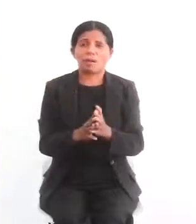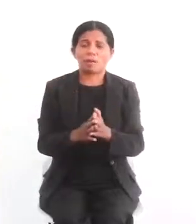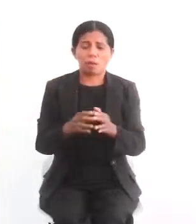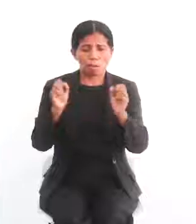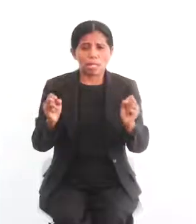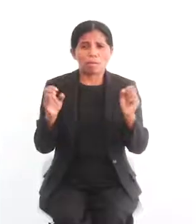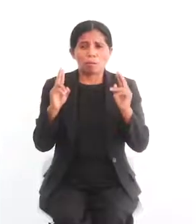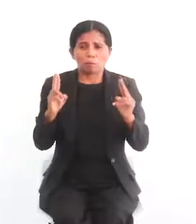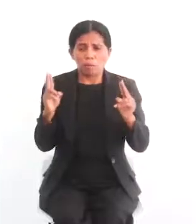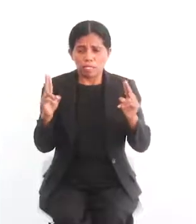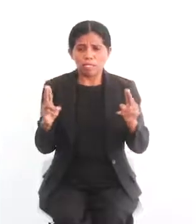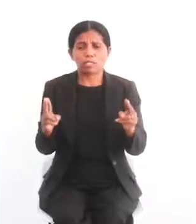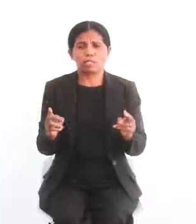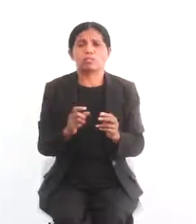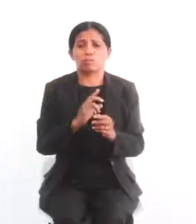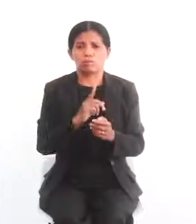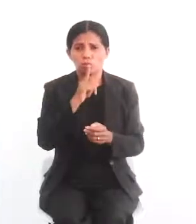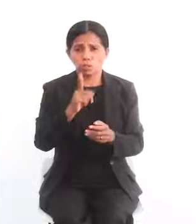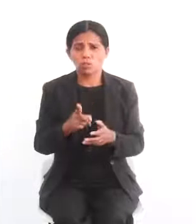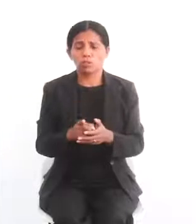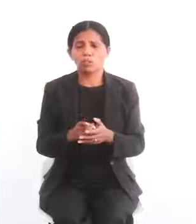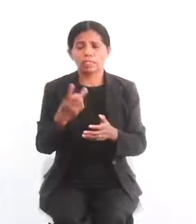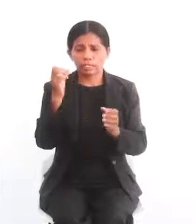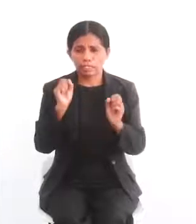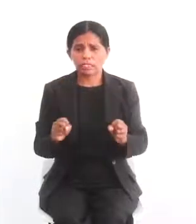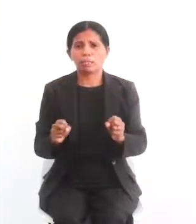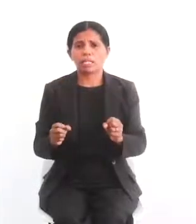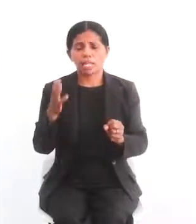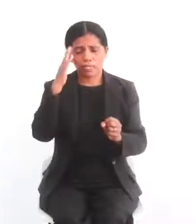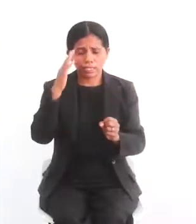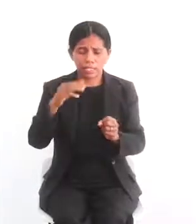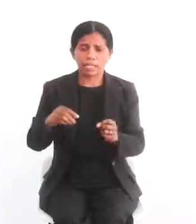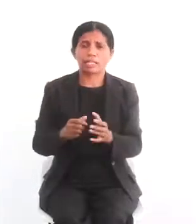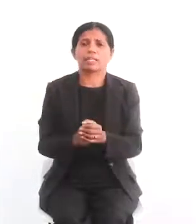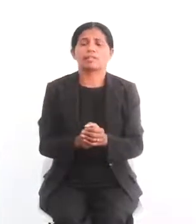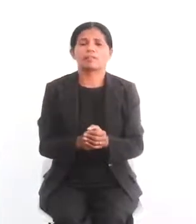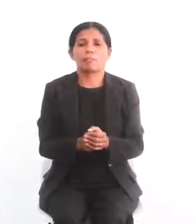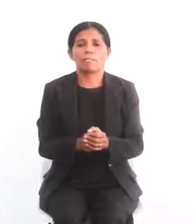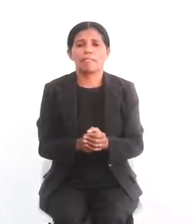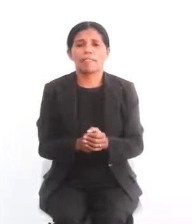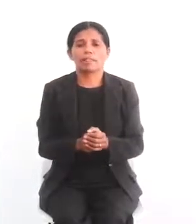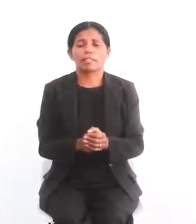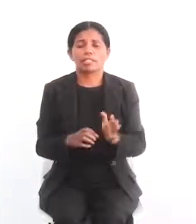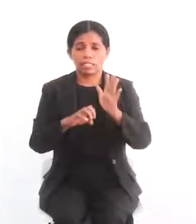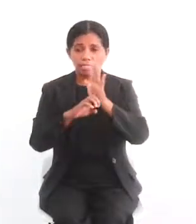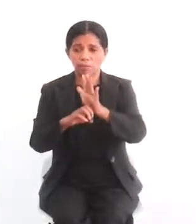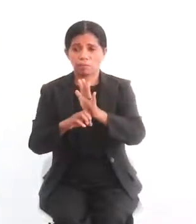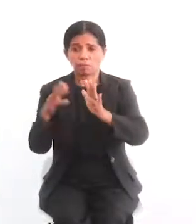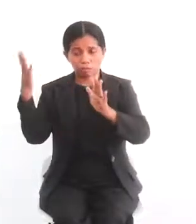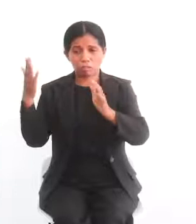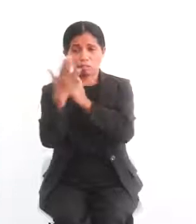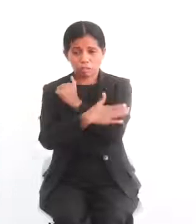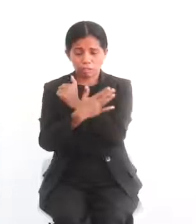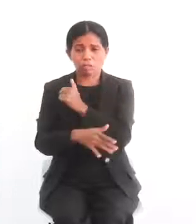malirin los numru negativo sira ita bele hetan banhira sura temperatura anin nian. Por exemplo, iha rai Australia no Nova